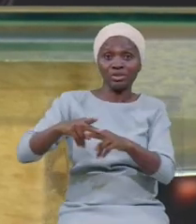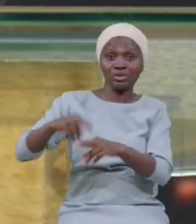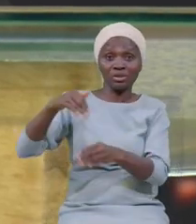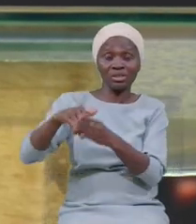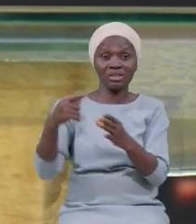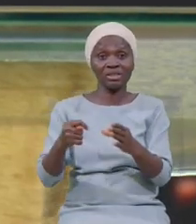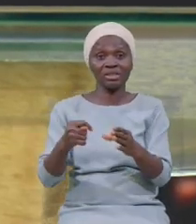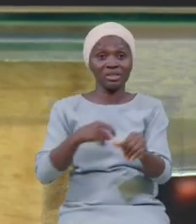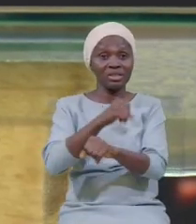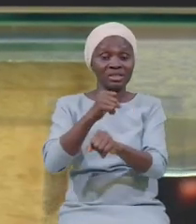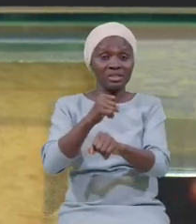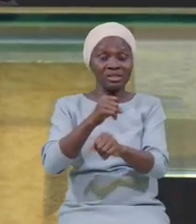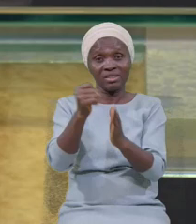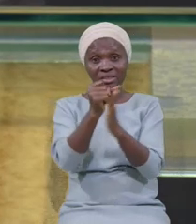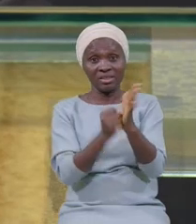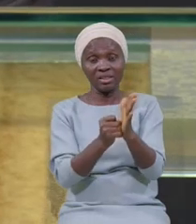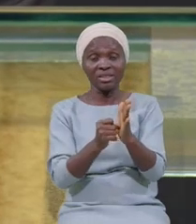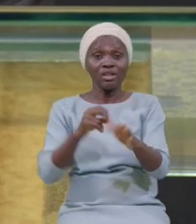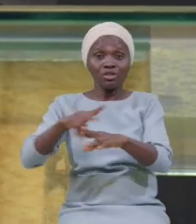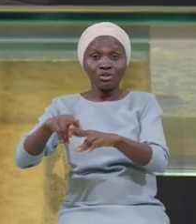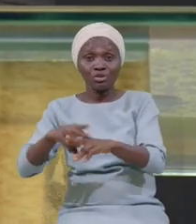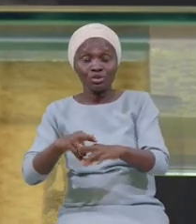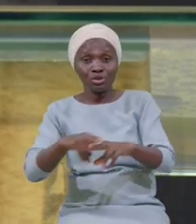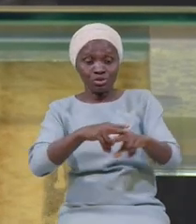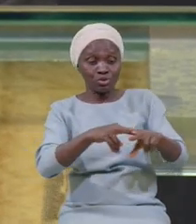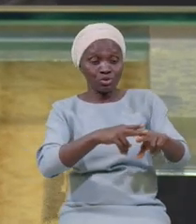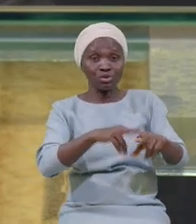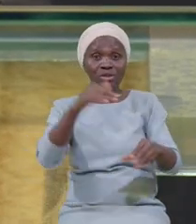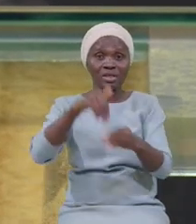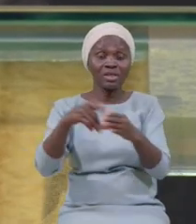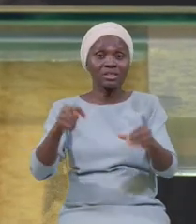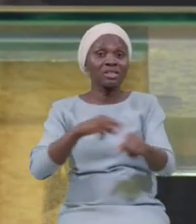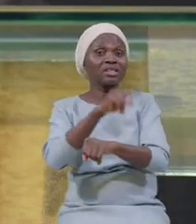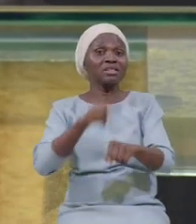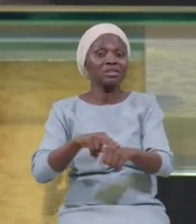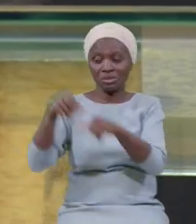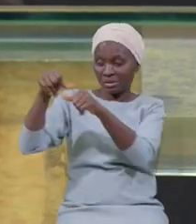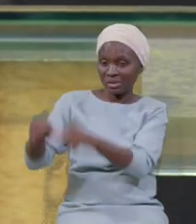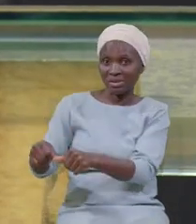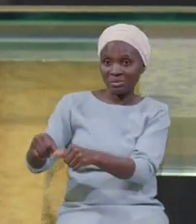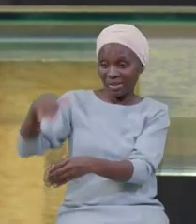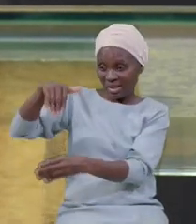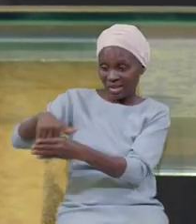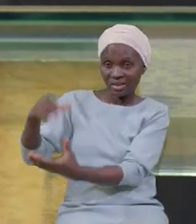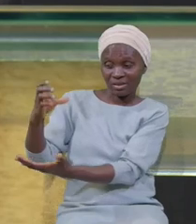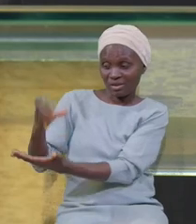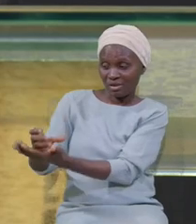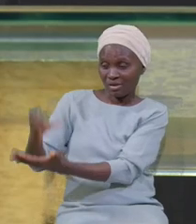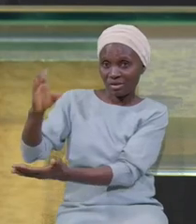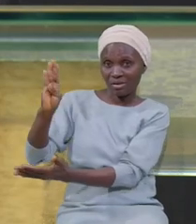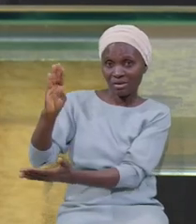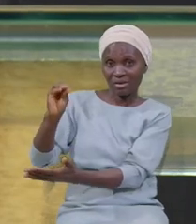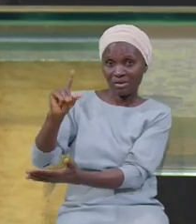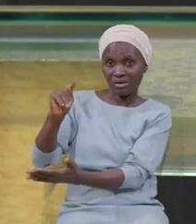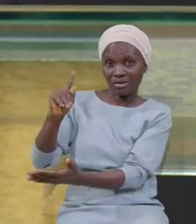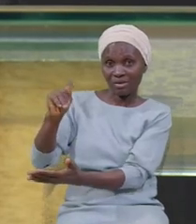et le sel dans la nation demeure dans la bouteille là-bas, ou bien dans la salière là-bas, on dit gloire à Dieu, nous voici, nous